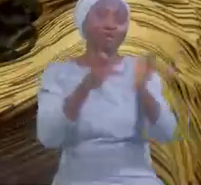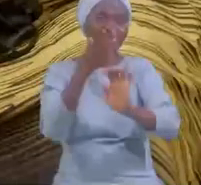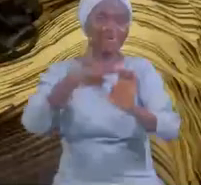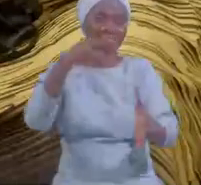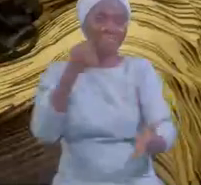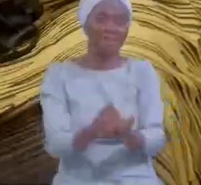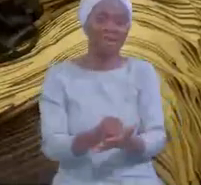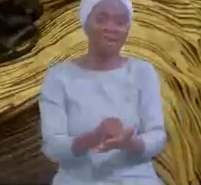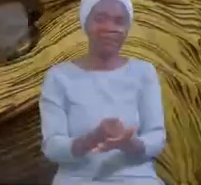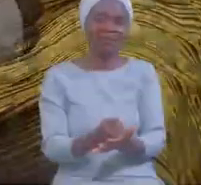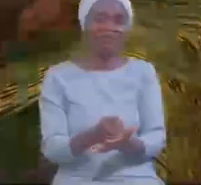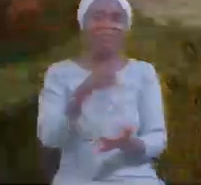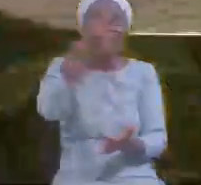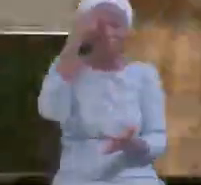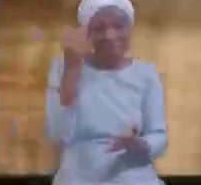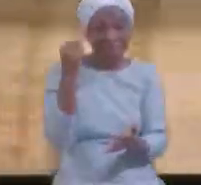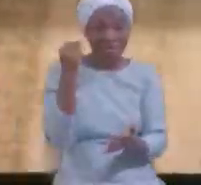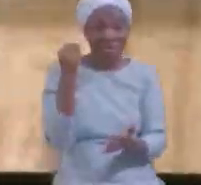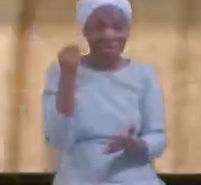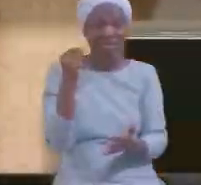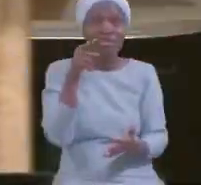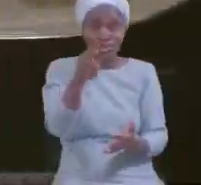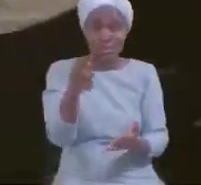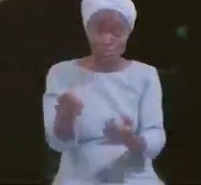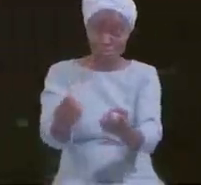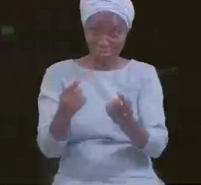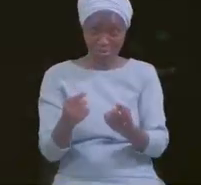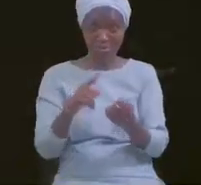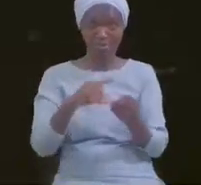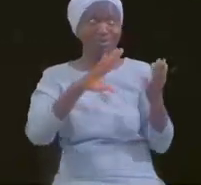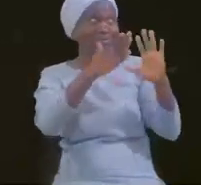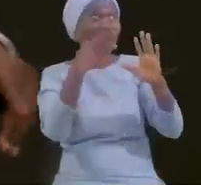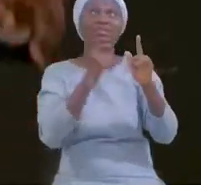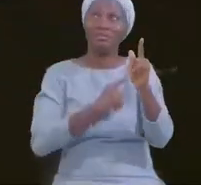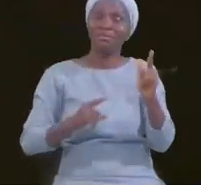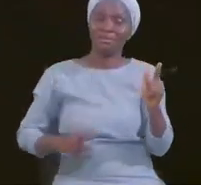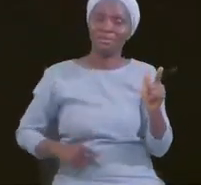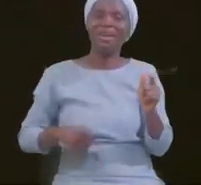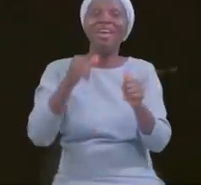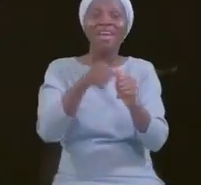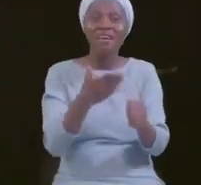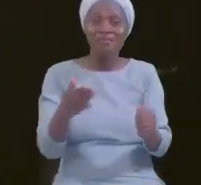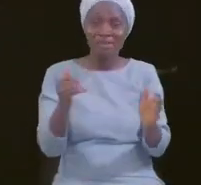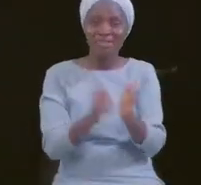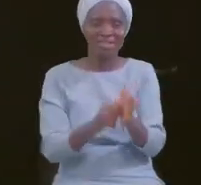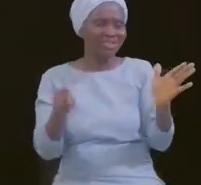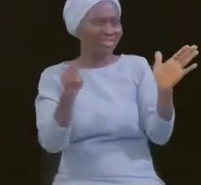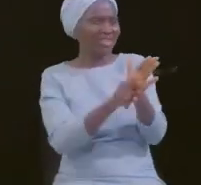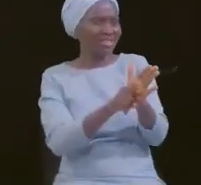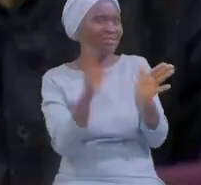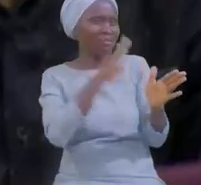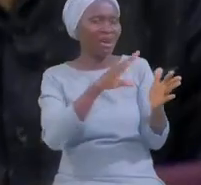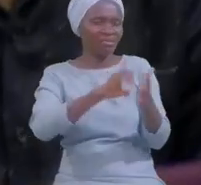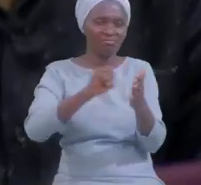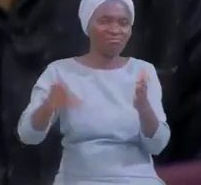Parce que nous sommes venus devant le Seigneur. Toute chose négative est ôtée. Tout